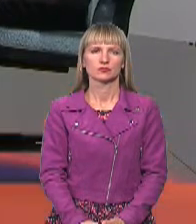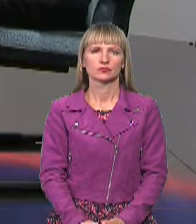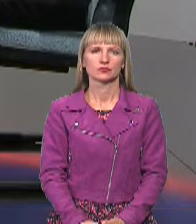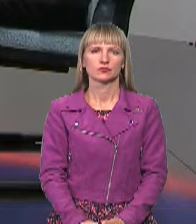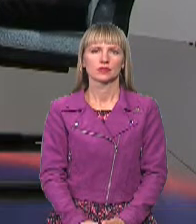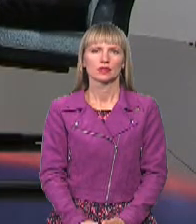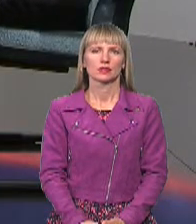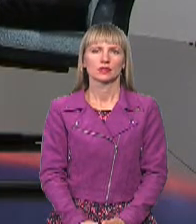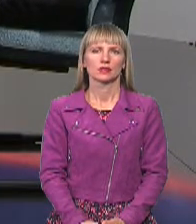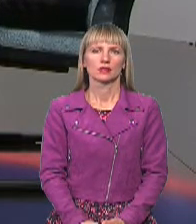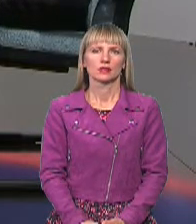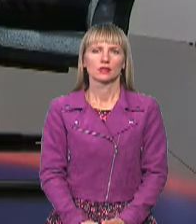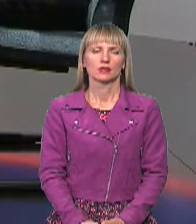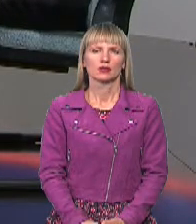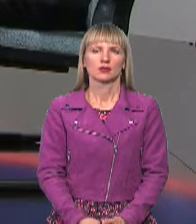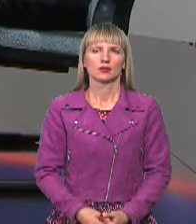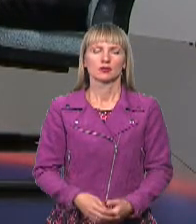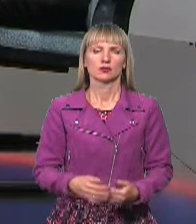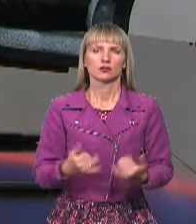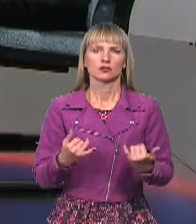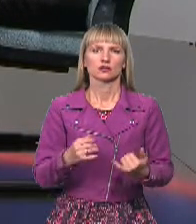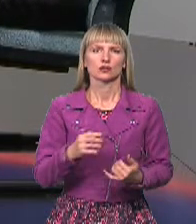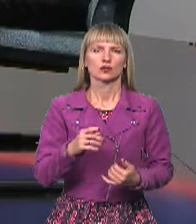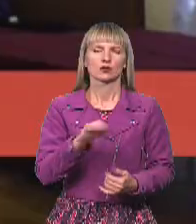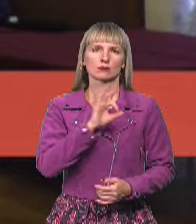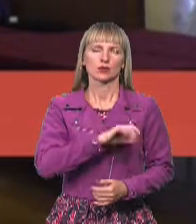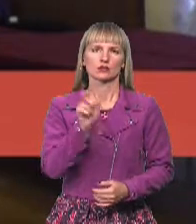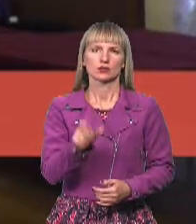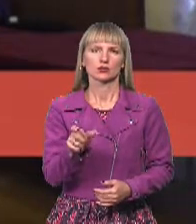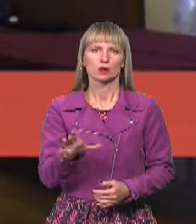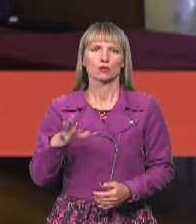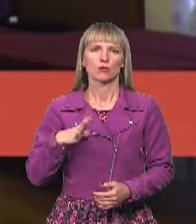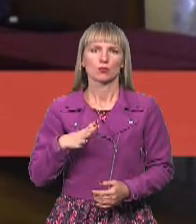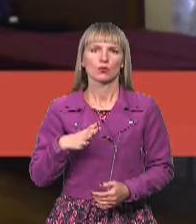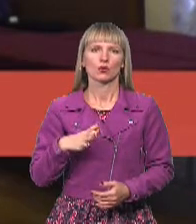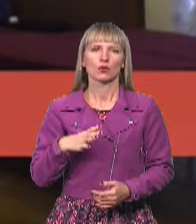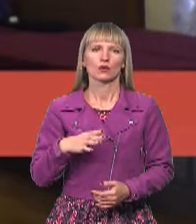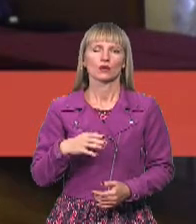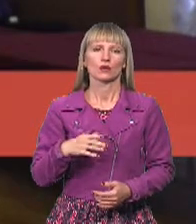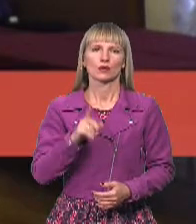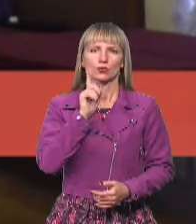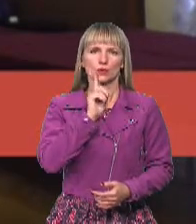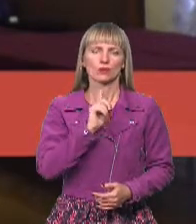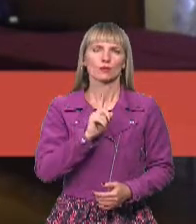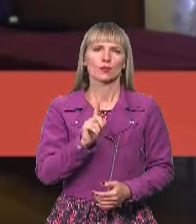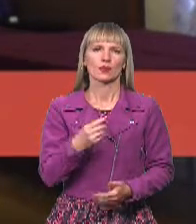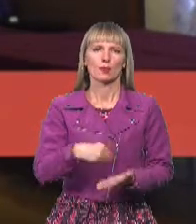Це якраз і націлено на те, щоб споживачам було класно тепер, да? Бо споживачі будуть